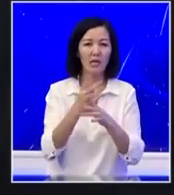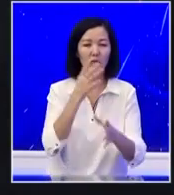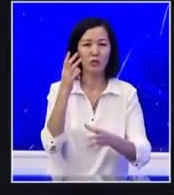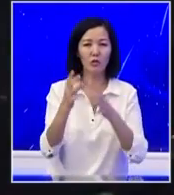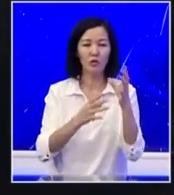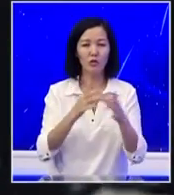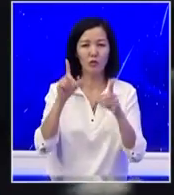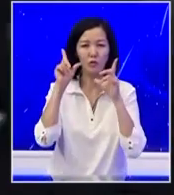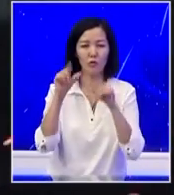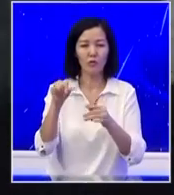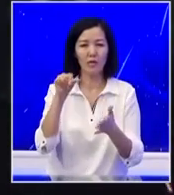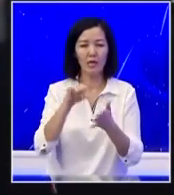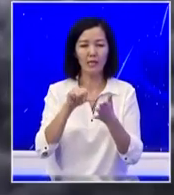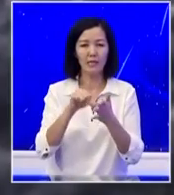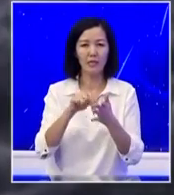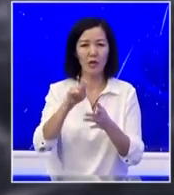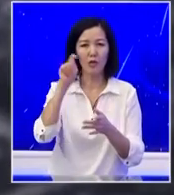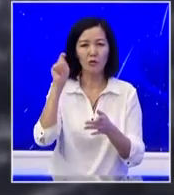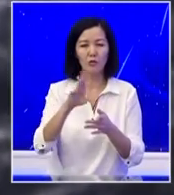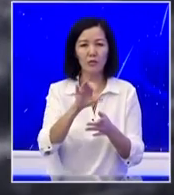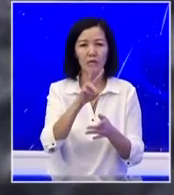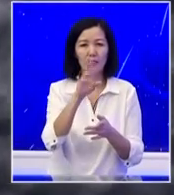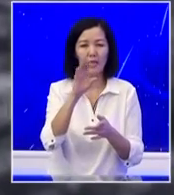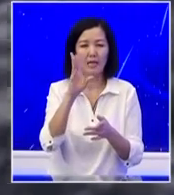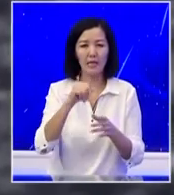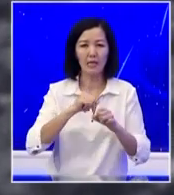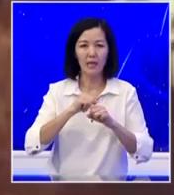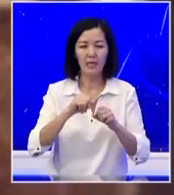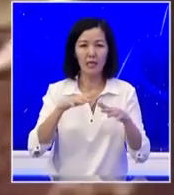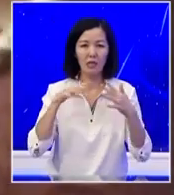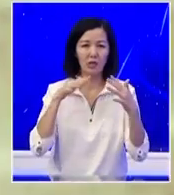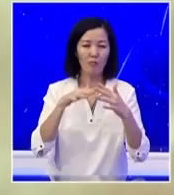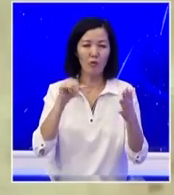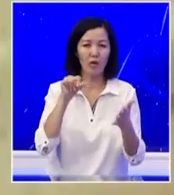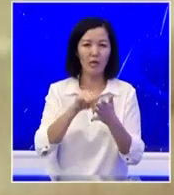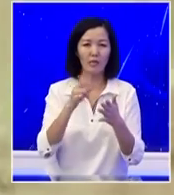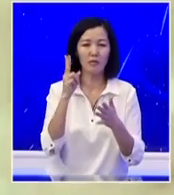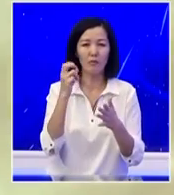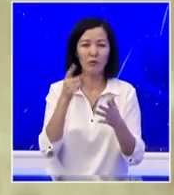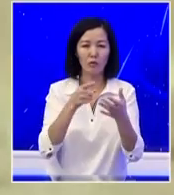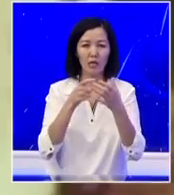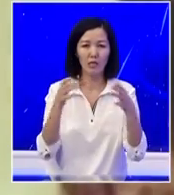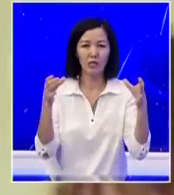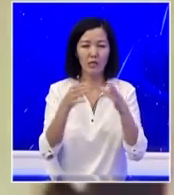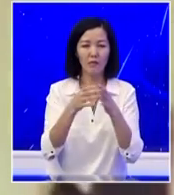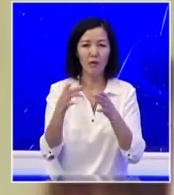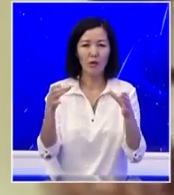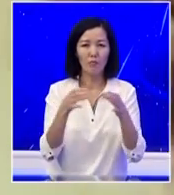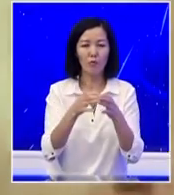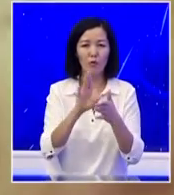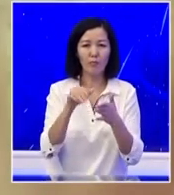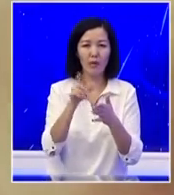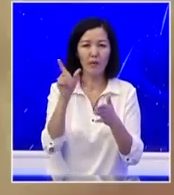дүниежүзілік соғысқа аттанады. Қиян-кескі Сталинград майданына қатысып, 226-шы атқыштар дивизиясында бөлім командирі